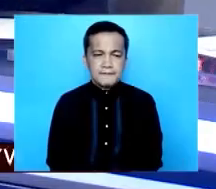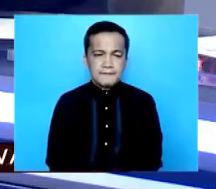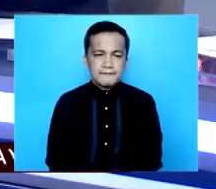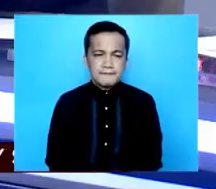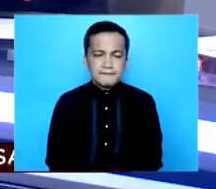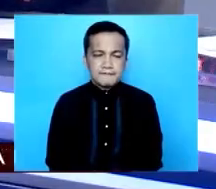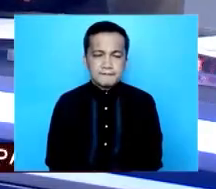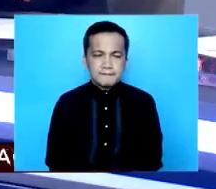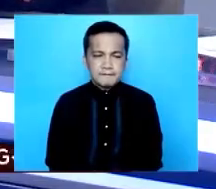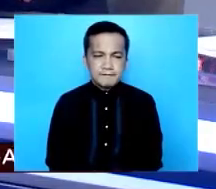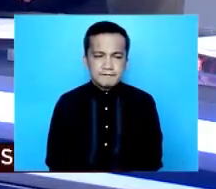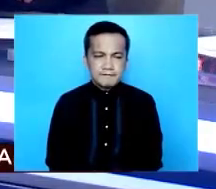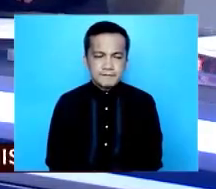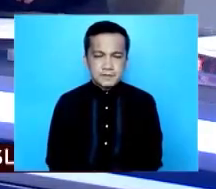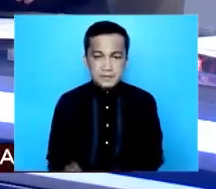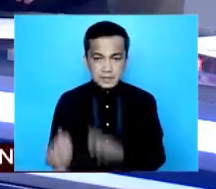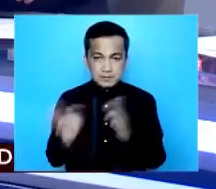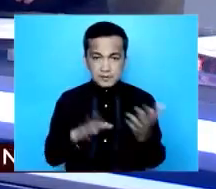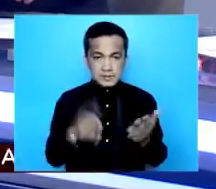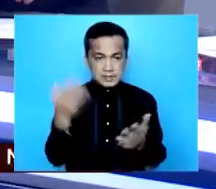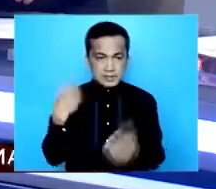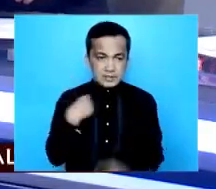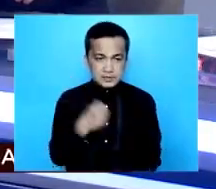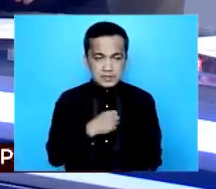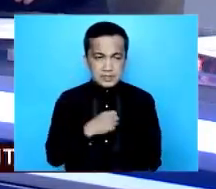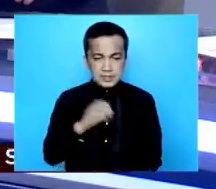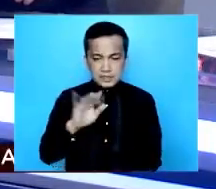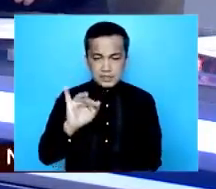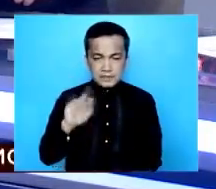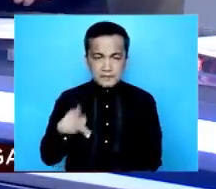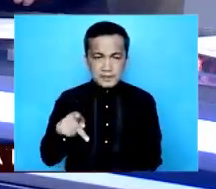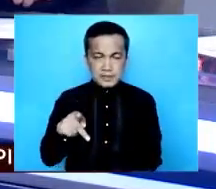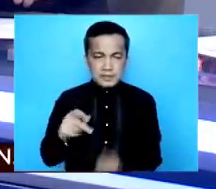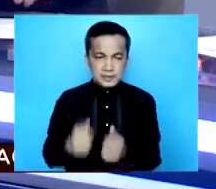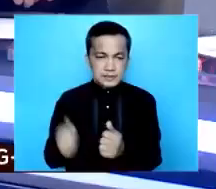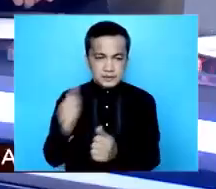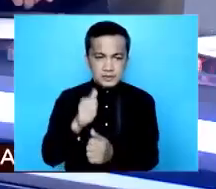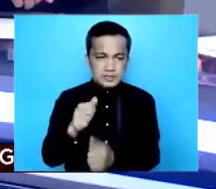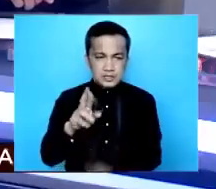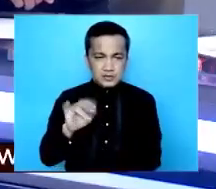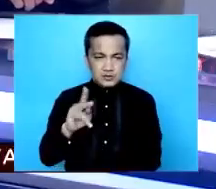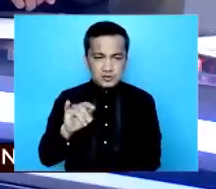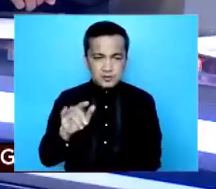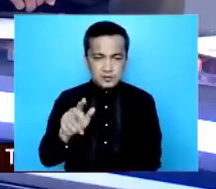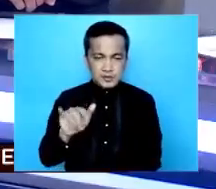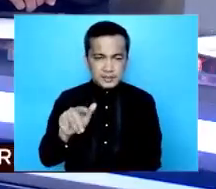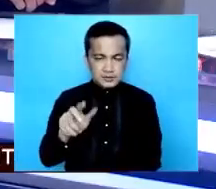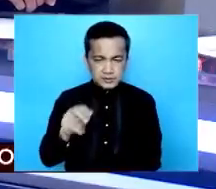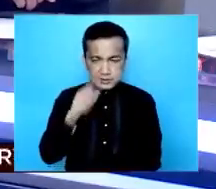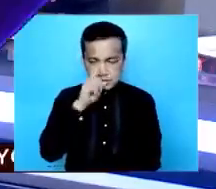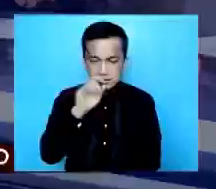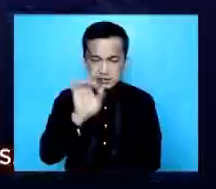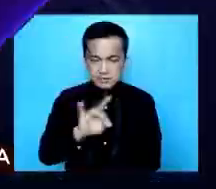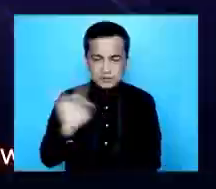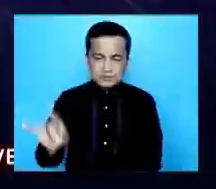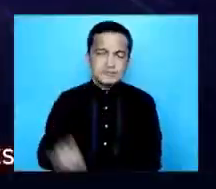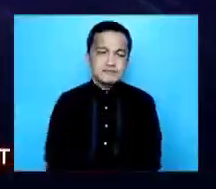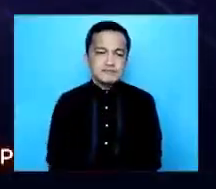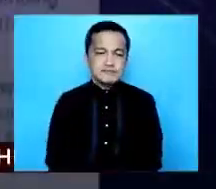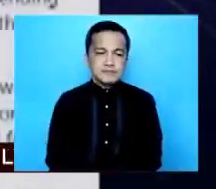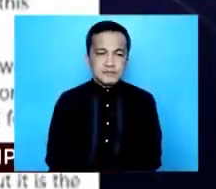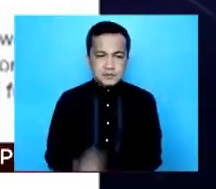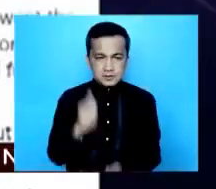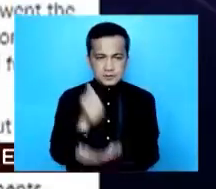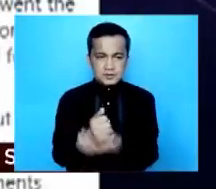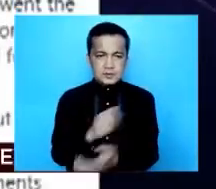Pumaro na po ang dating senador at AFP Chief of Staff na si Rodolfo Biazon sa edad na 88. Kinumpirma po yan ang anak niya